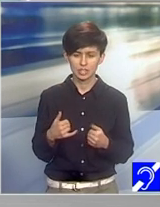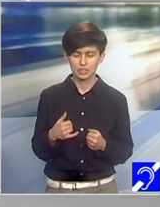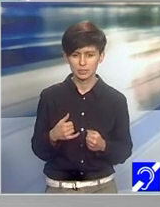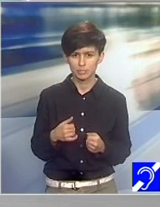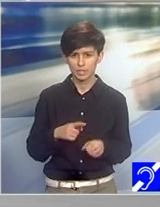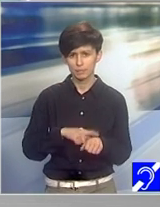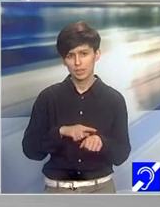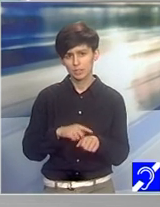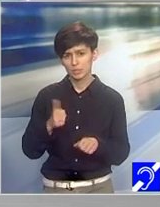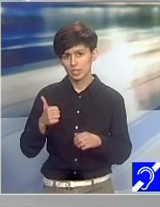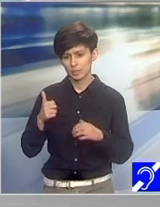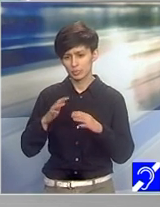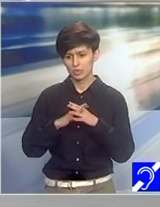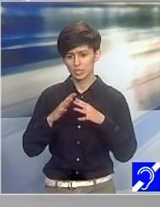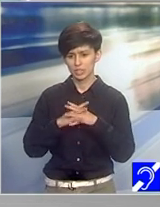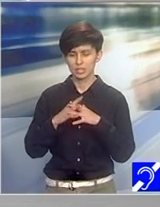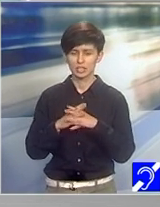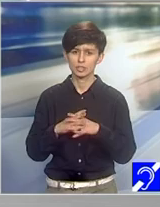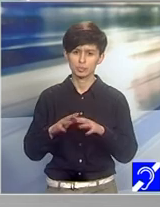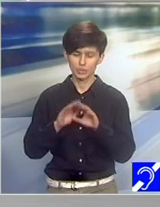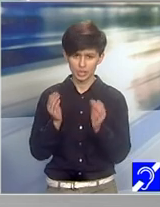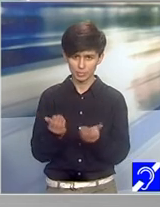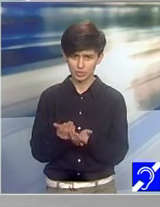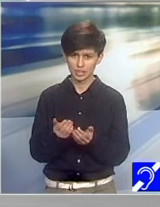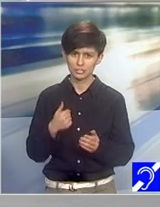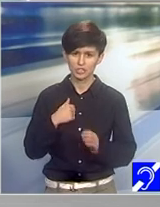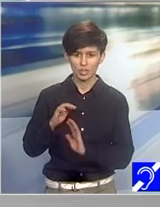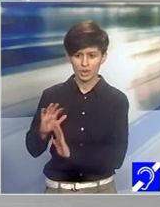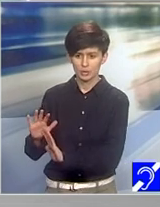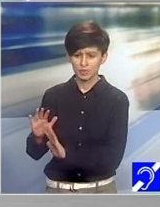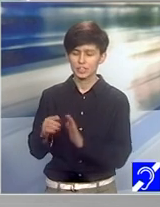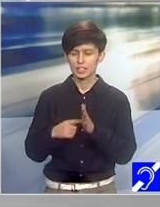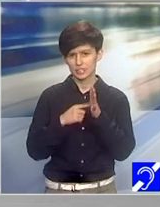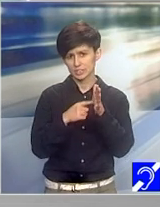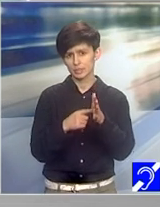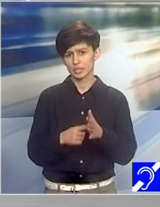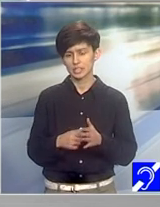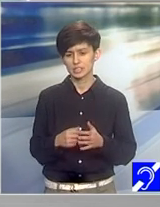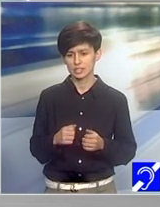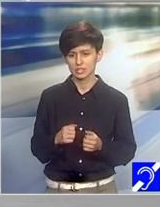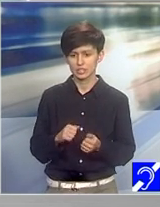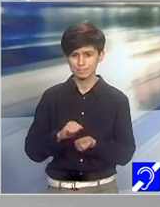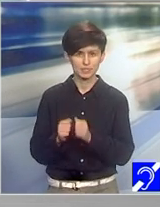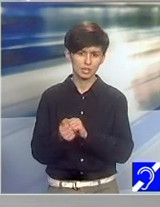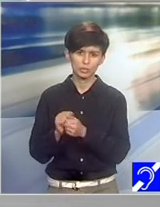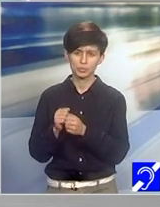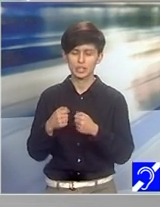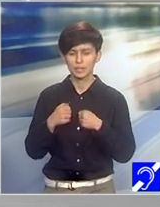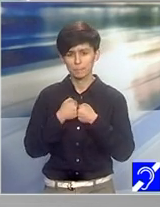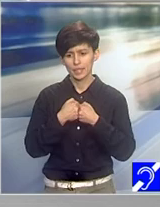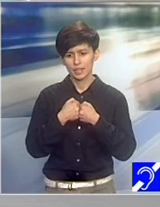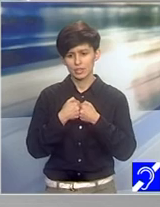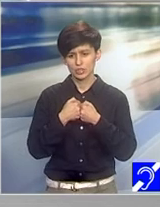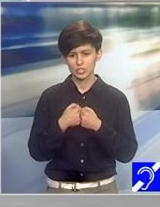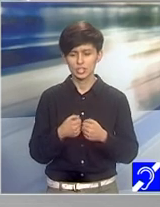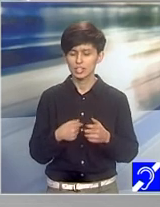în timpul Primului Război Mondial. Am evitat să arăt bătăliile, negocieri și așa mai departe, am pus